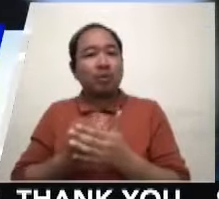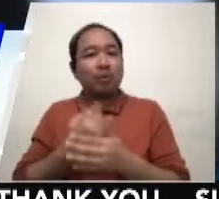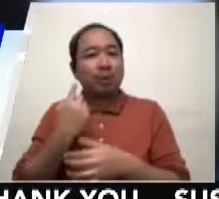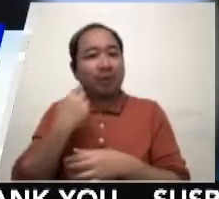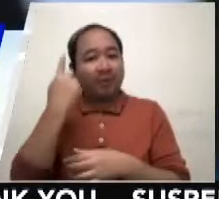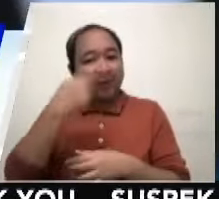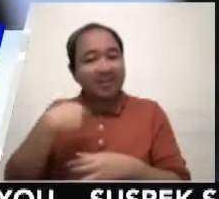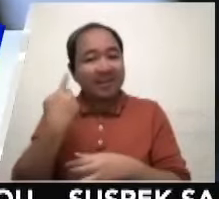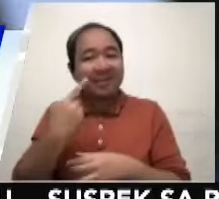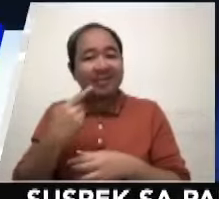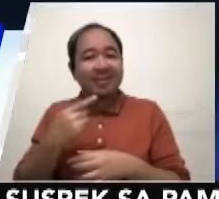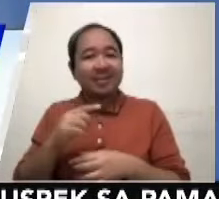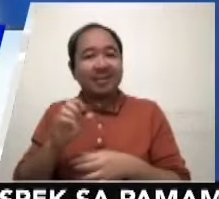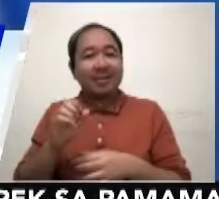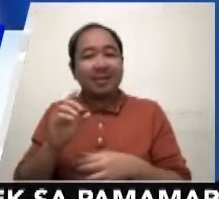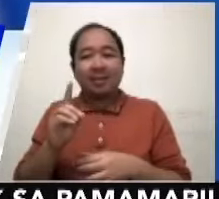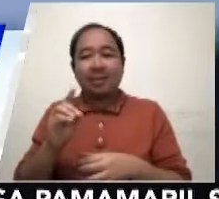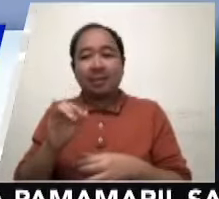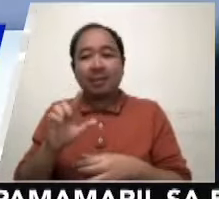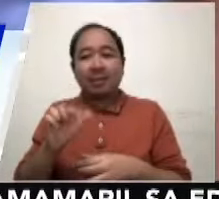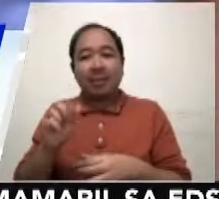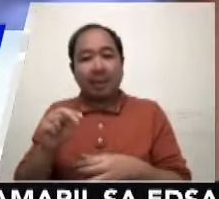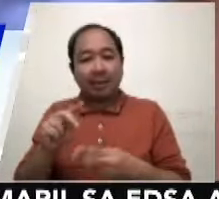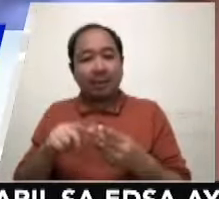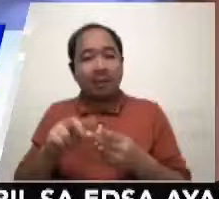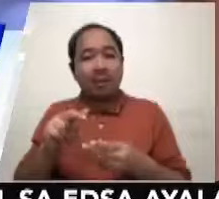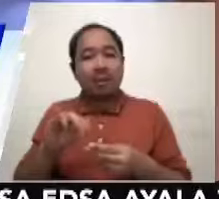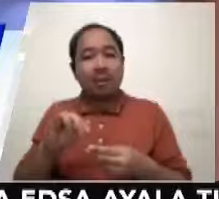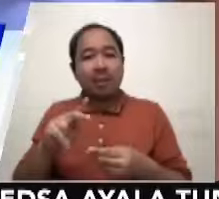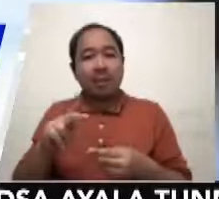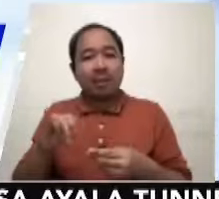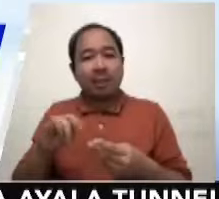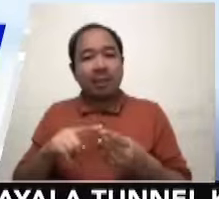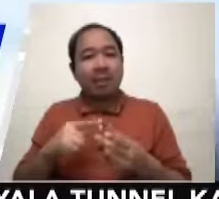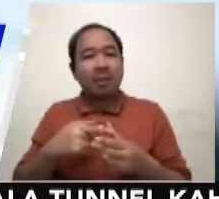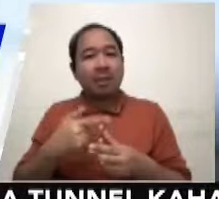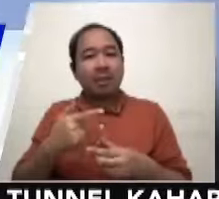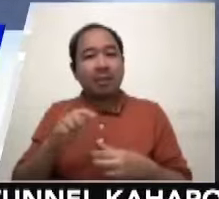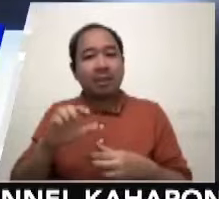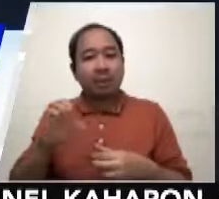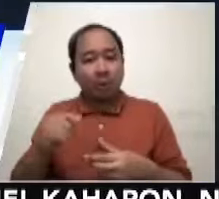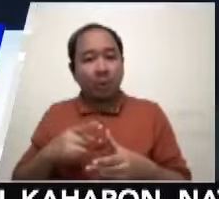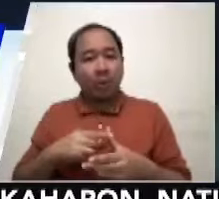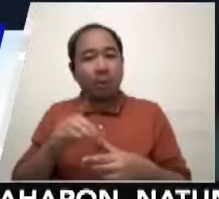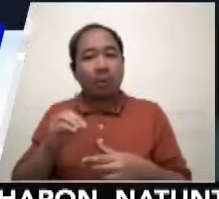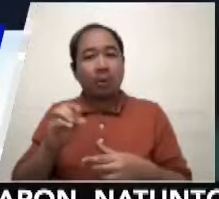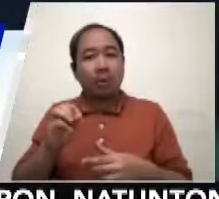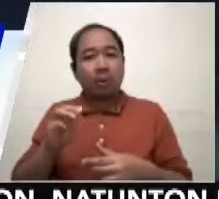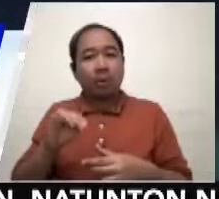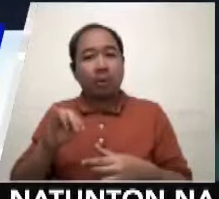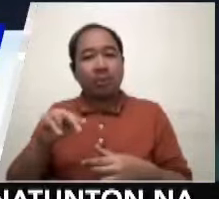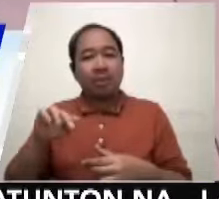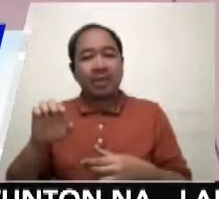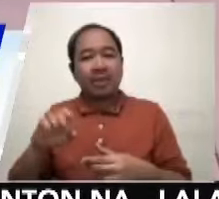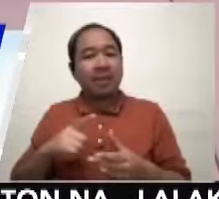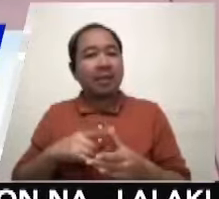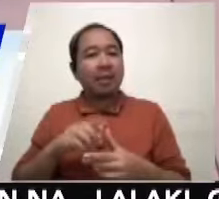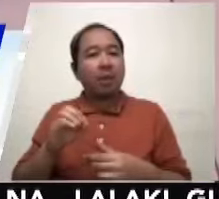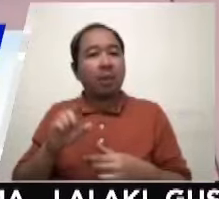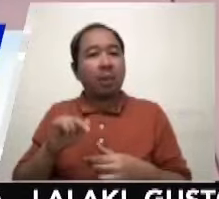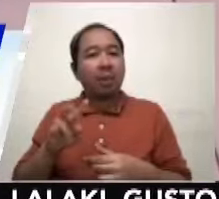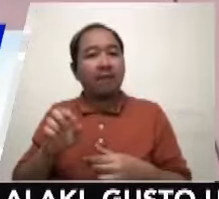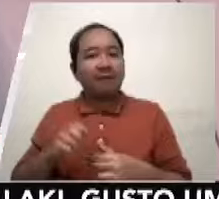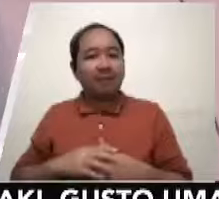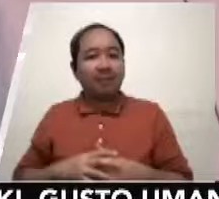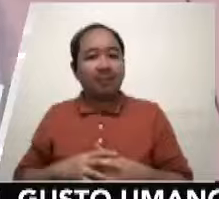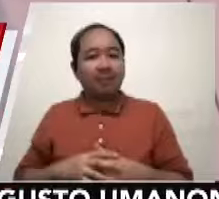na sina Dylan Minor, Nikki Van, Gio Mana, Dominic Pangilinan at Olive May. And I'm very excited